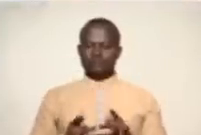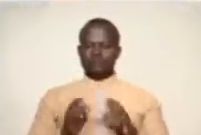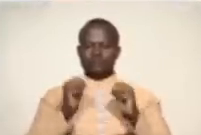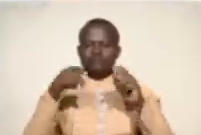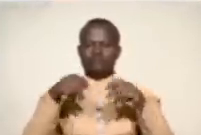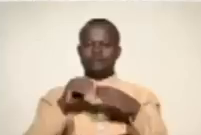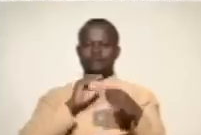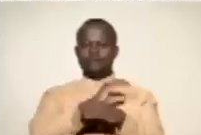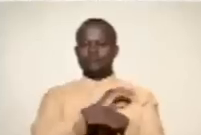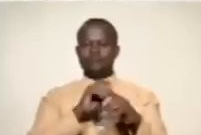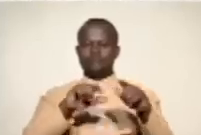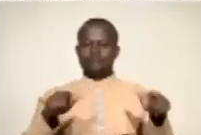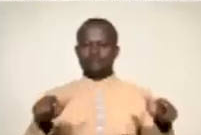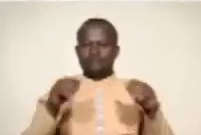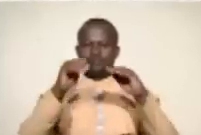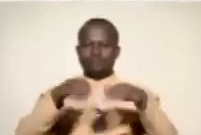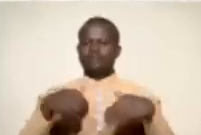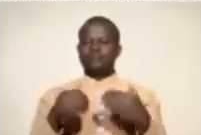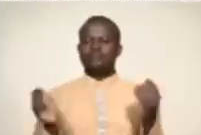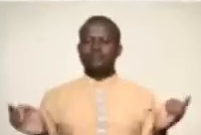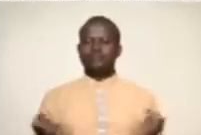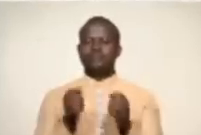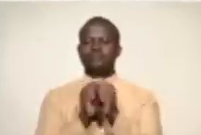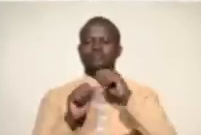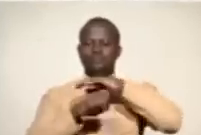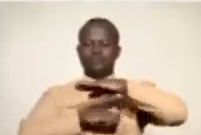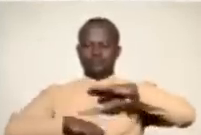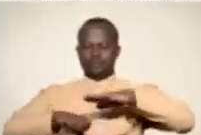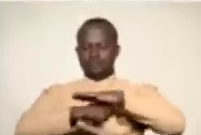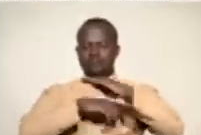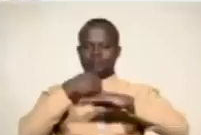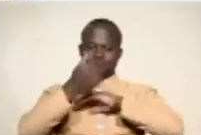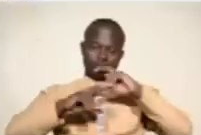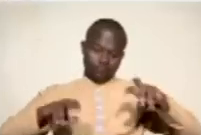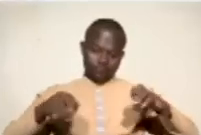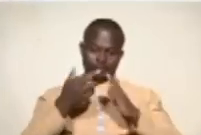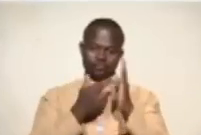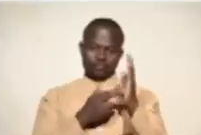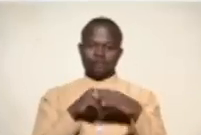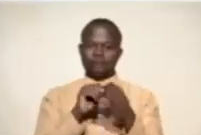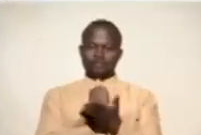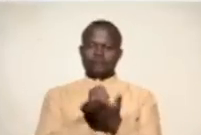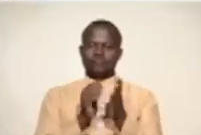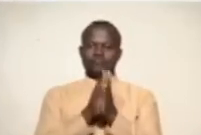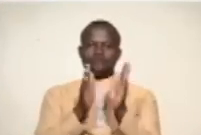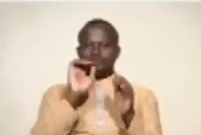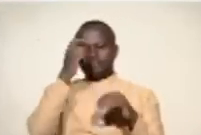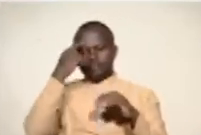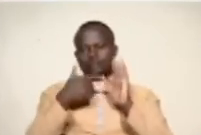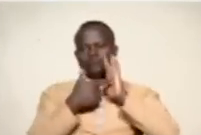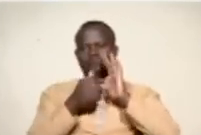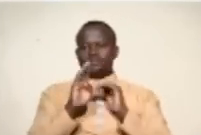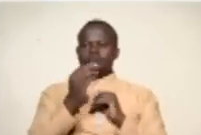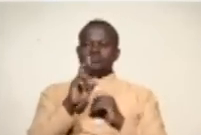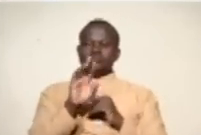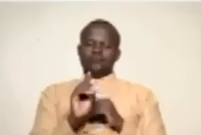Abadepite bagize komisiyo y'ubutaka, ubuhinzi n'ubworozi n'ibidukikije, nyuma yo gusuzuma raporo y'umugenzuzi w'imari ya leta, bagaragarije